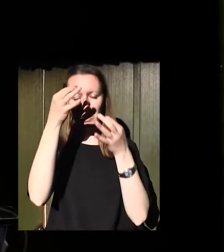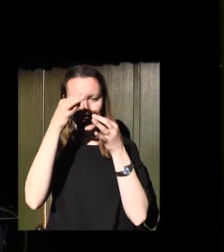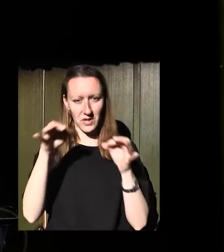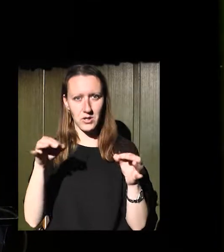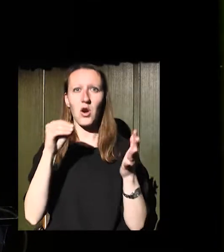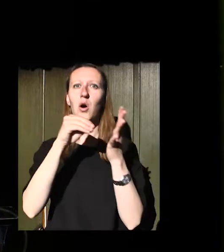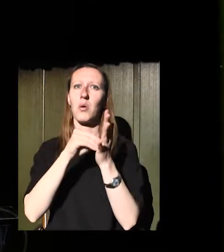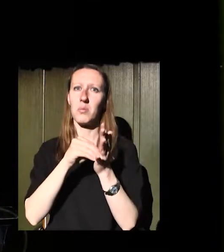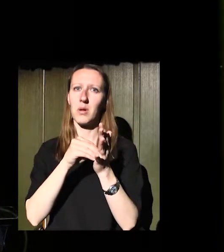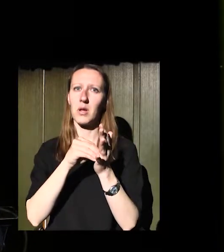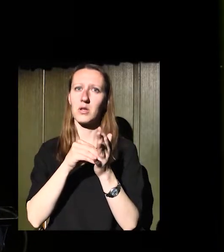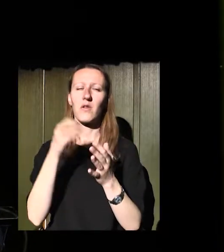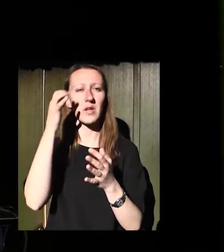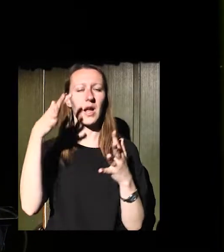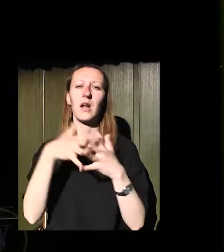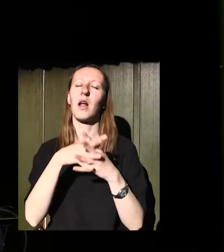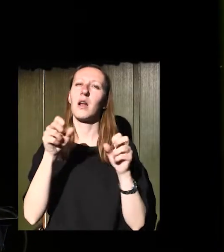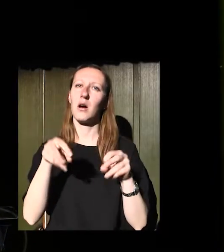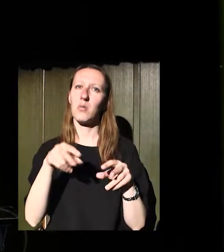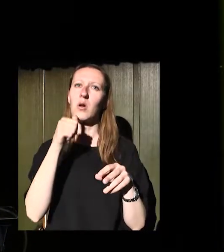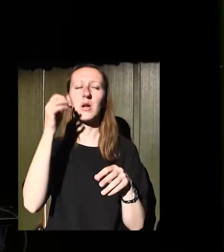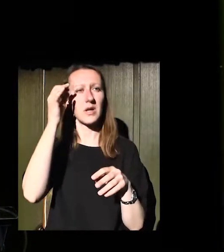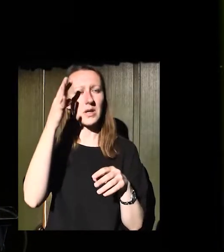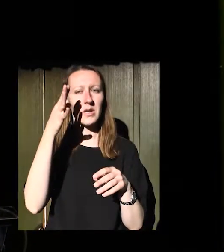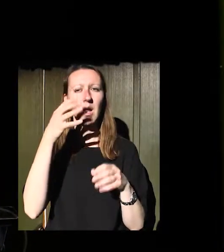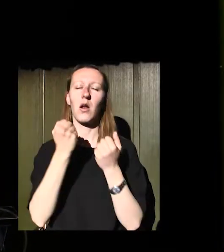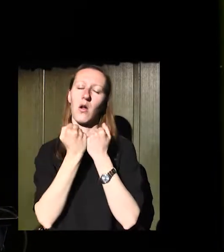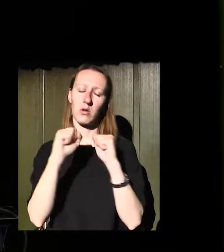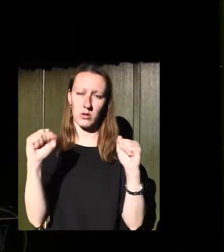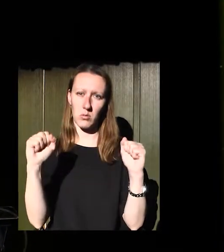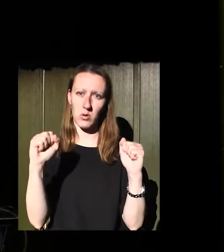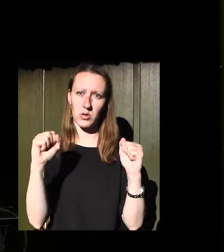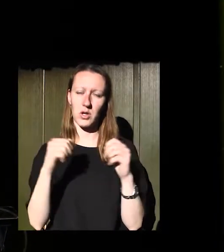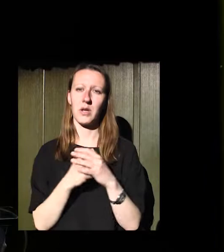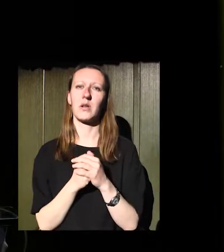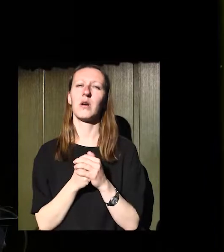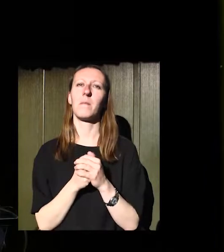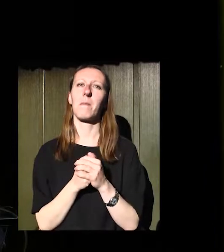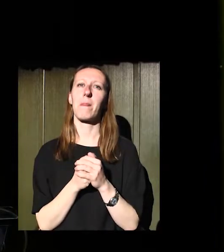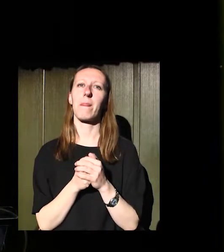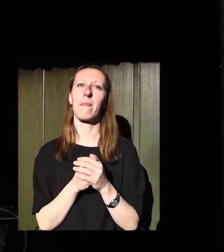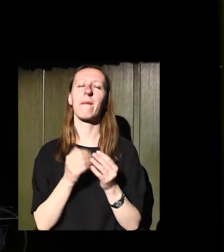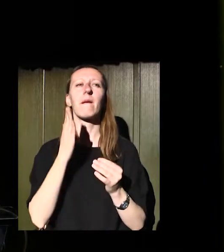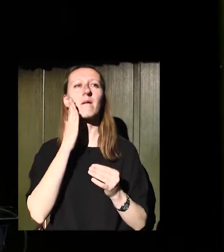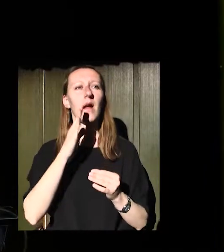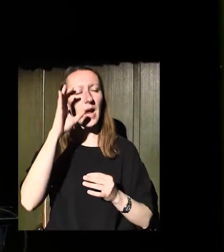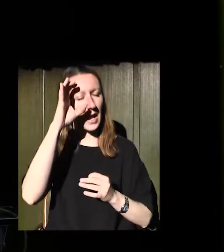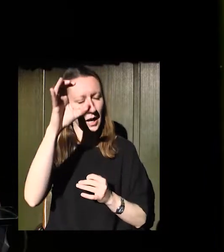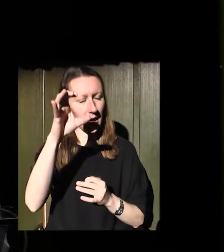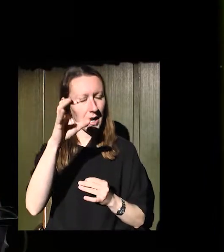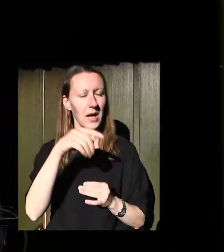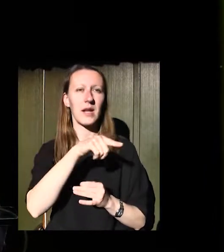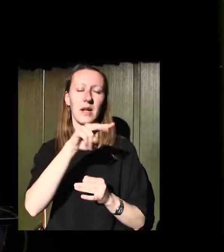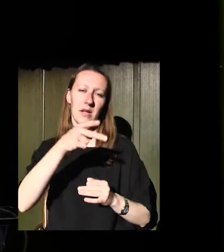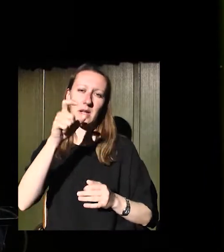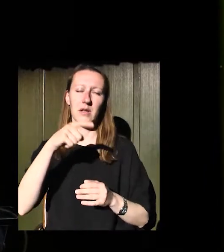ovoj svečanosti obilježavanja Dana grada Pule i Dana oslobođenja. Gentili telespettatori,